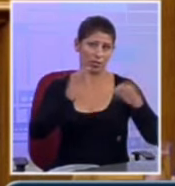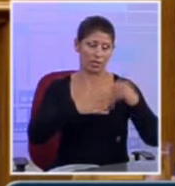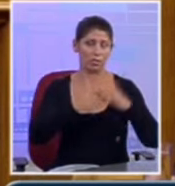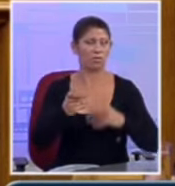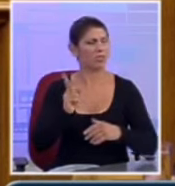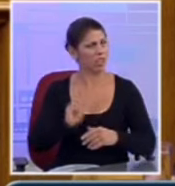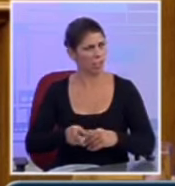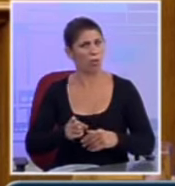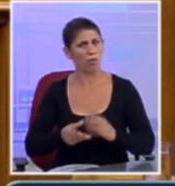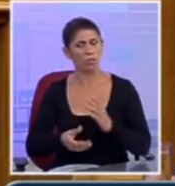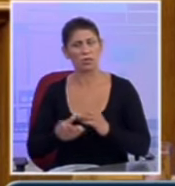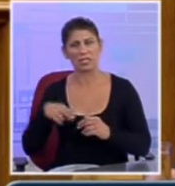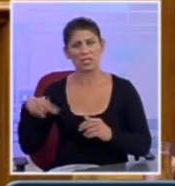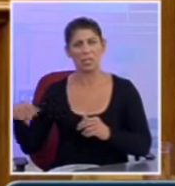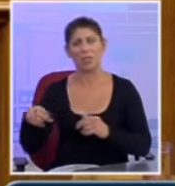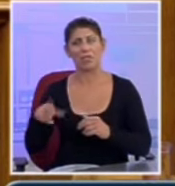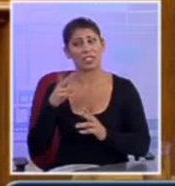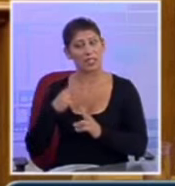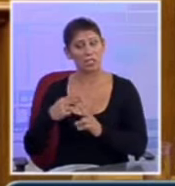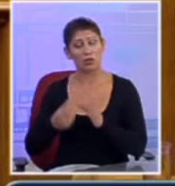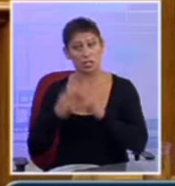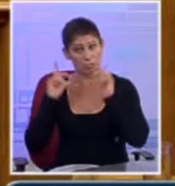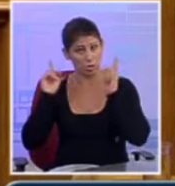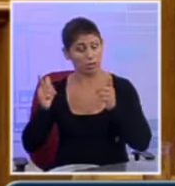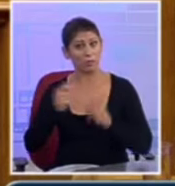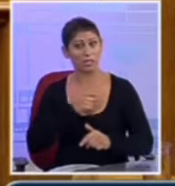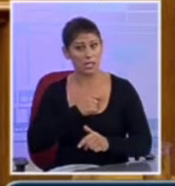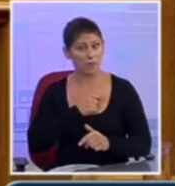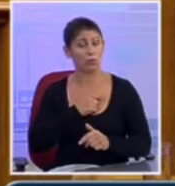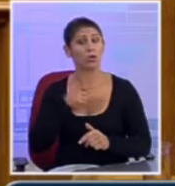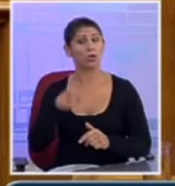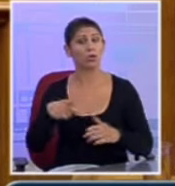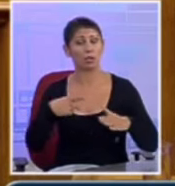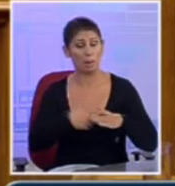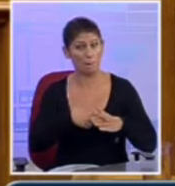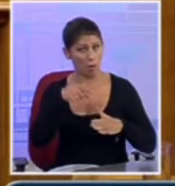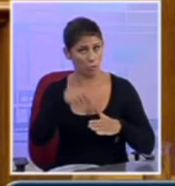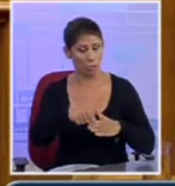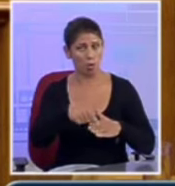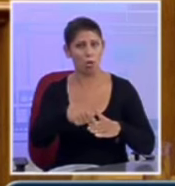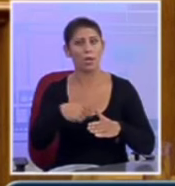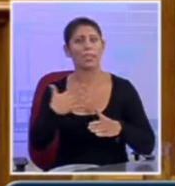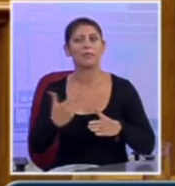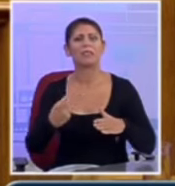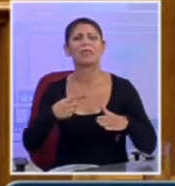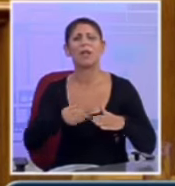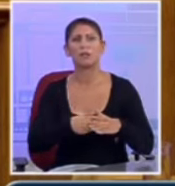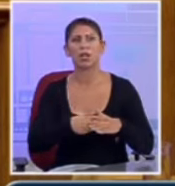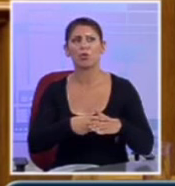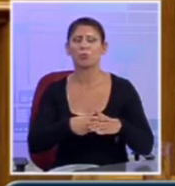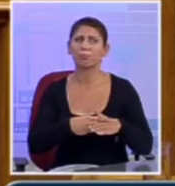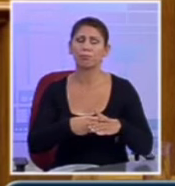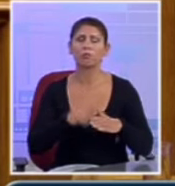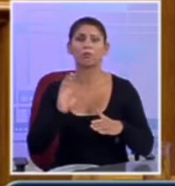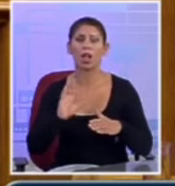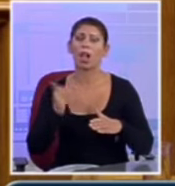της αξιωματικής κυρίως αντιπολίτευσης θεωρούν ότι το ταμείο αυτό είναι ένα ταμείο το οποίο